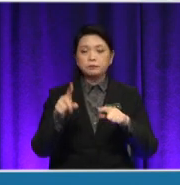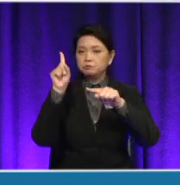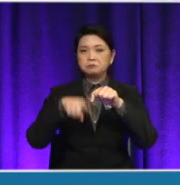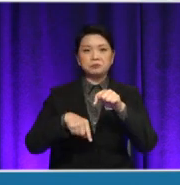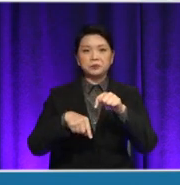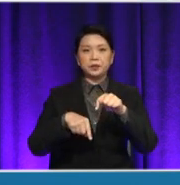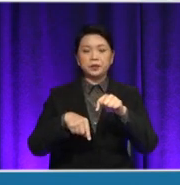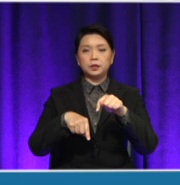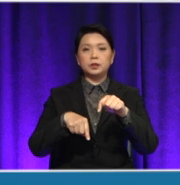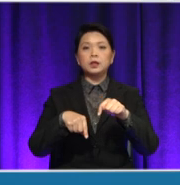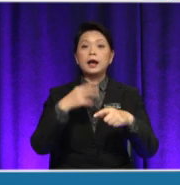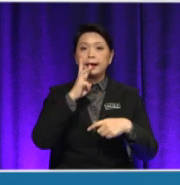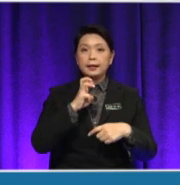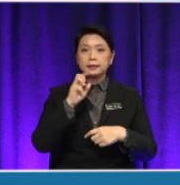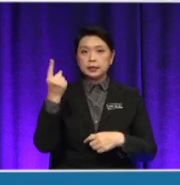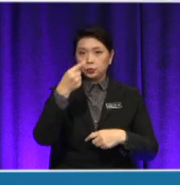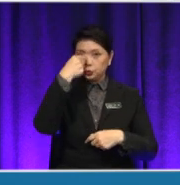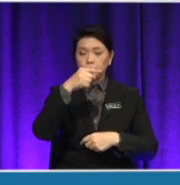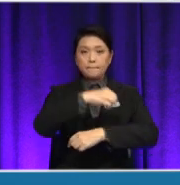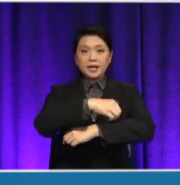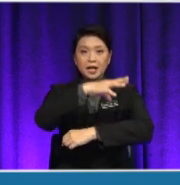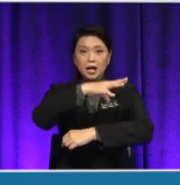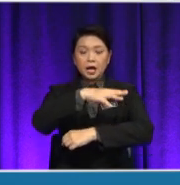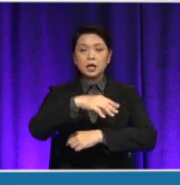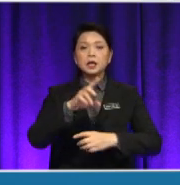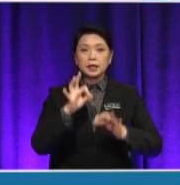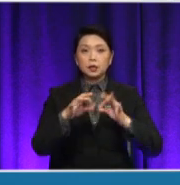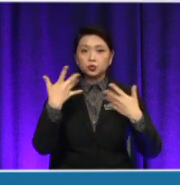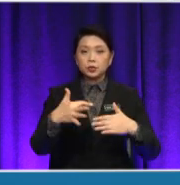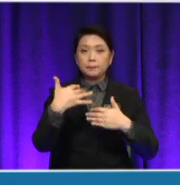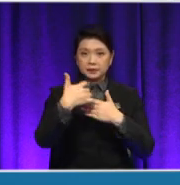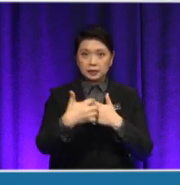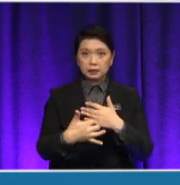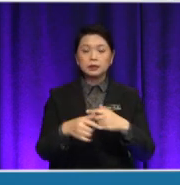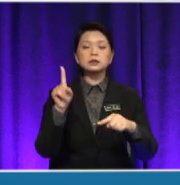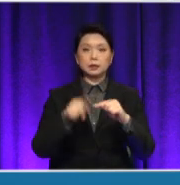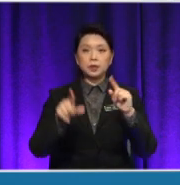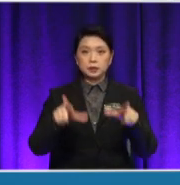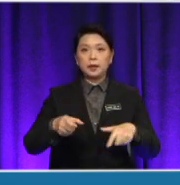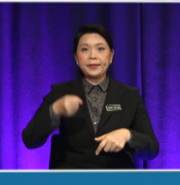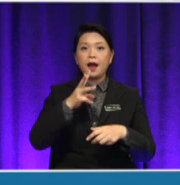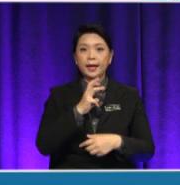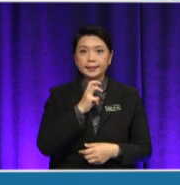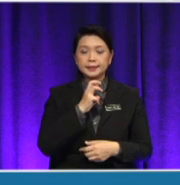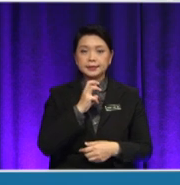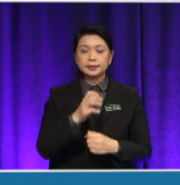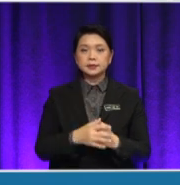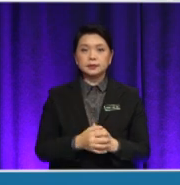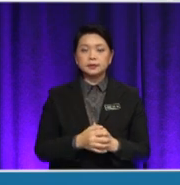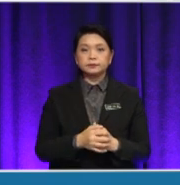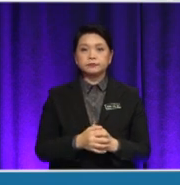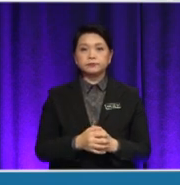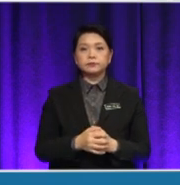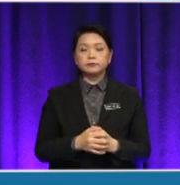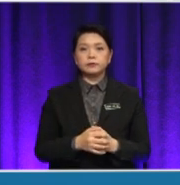Tidak sesuai. Bahaya. Takut datang jangkitan kan? Bakteria. Bakteria. Okey, kedua, ais yang